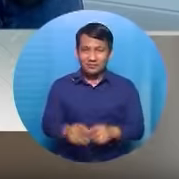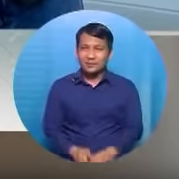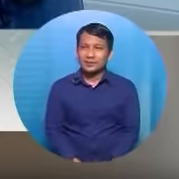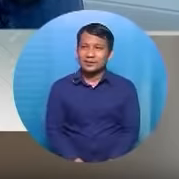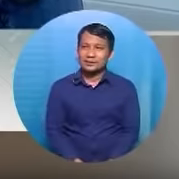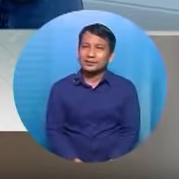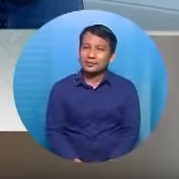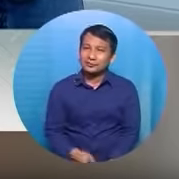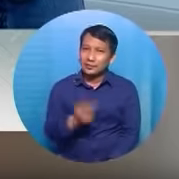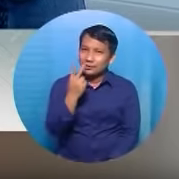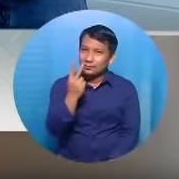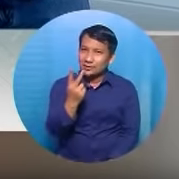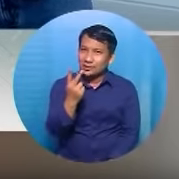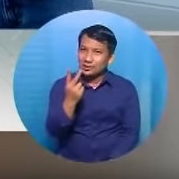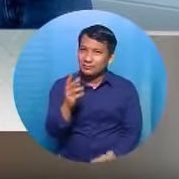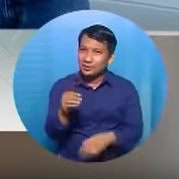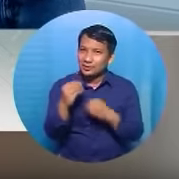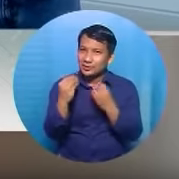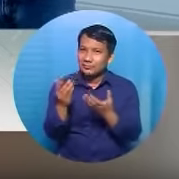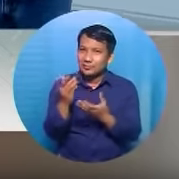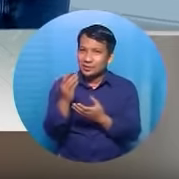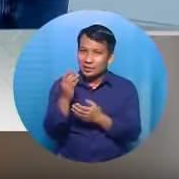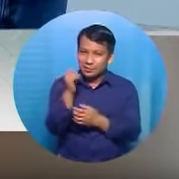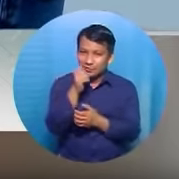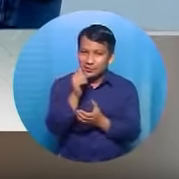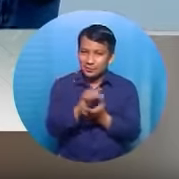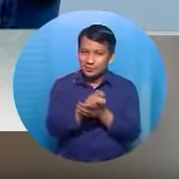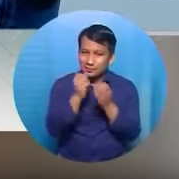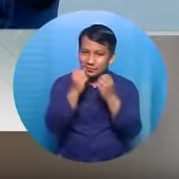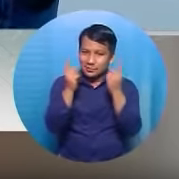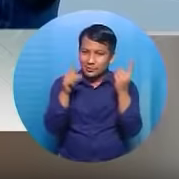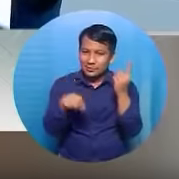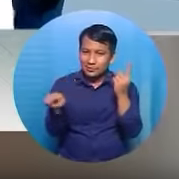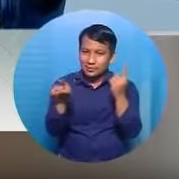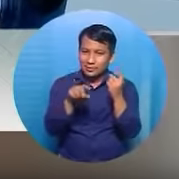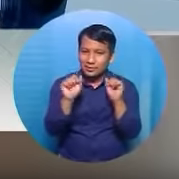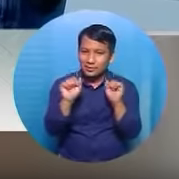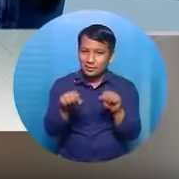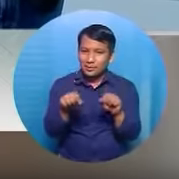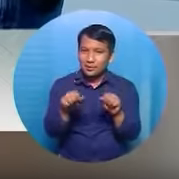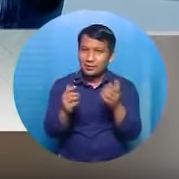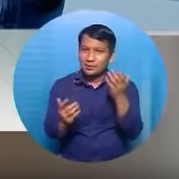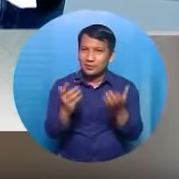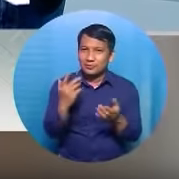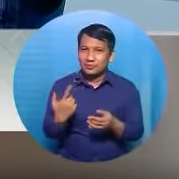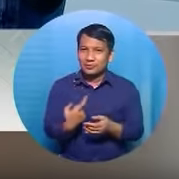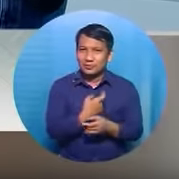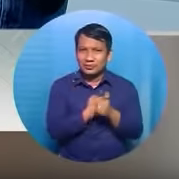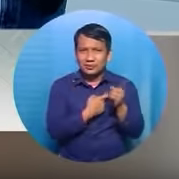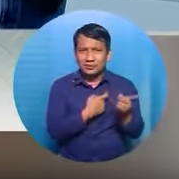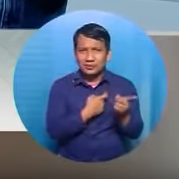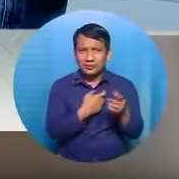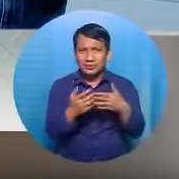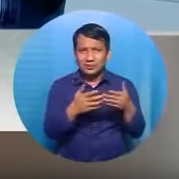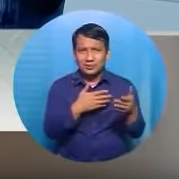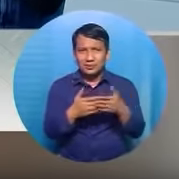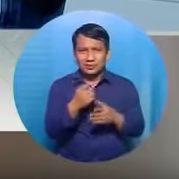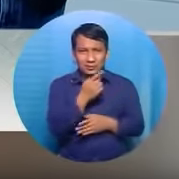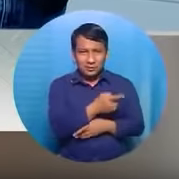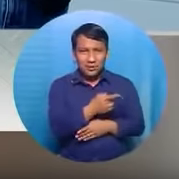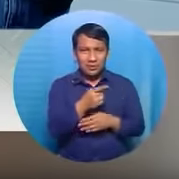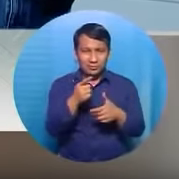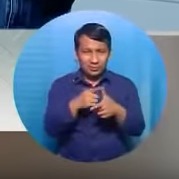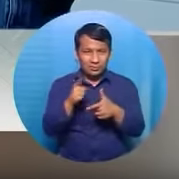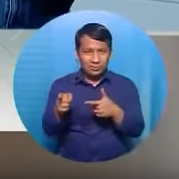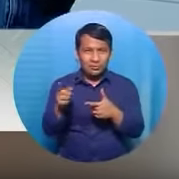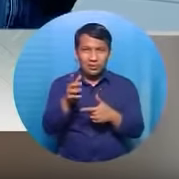doble perwisyo dinulot mo kay misis. Nung mabulaga kay ni misis, karapatan lang niya na bubulagain kayo, sinaktan niyo sila. Kayo, ikaw, kabit